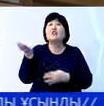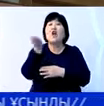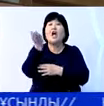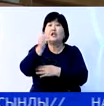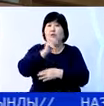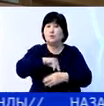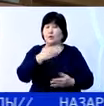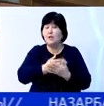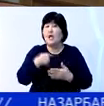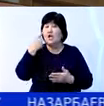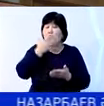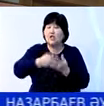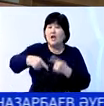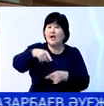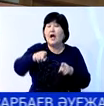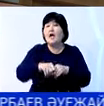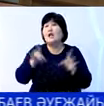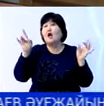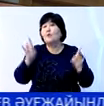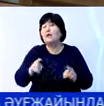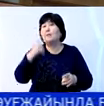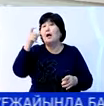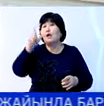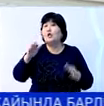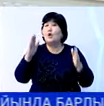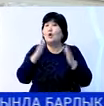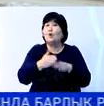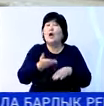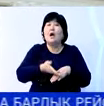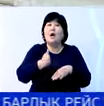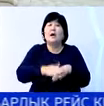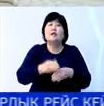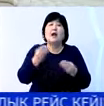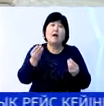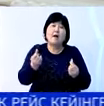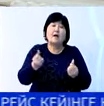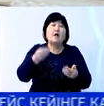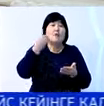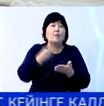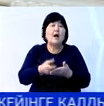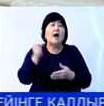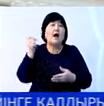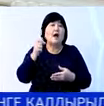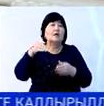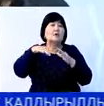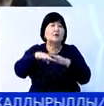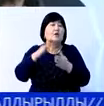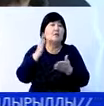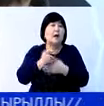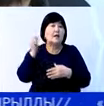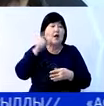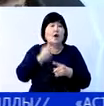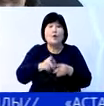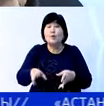істеген көрінеді. Жеке кәсіпкер әрі мейрамхана иесінің үйінде аса ірі мөлшерде қаражат пен бағалы алтын бұйымдар барын білген. Нақ